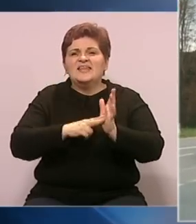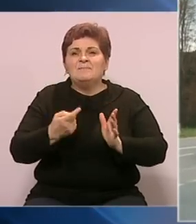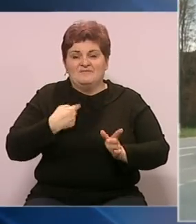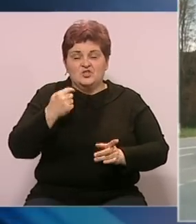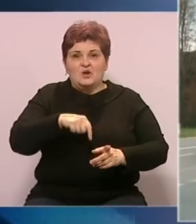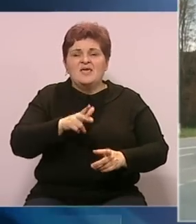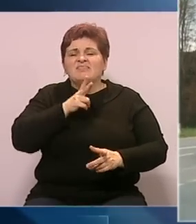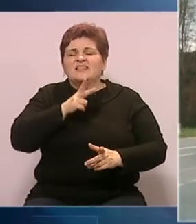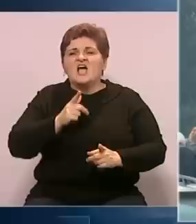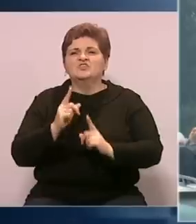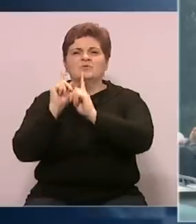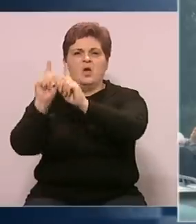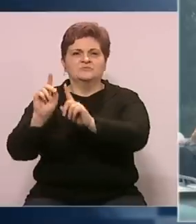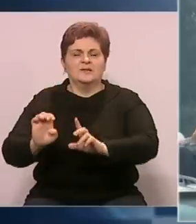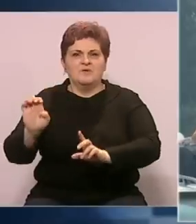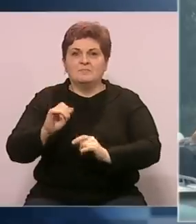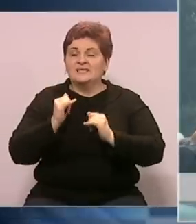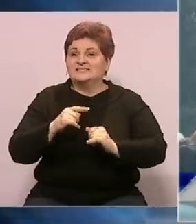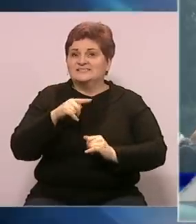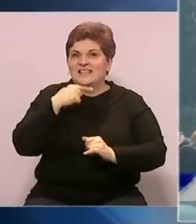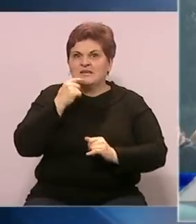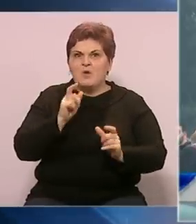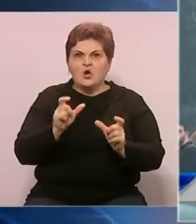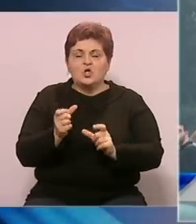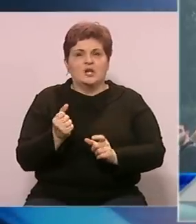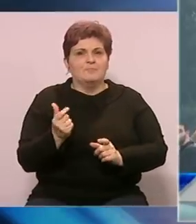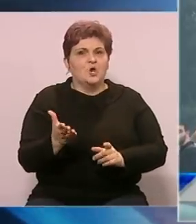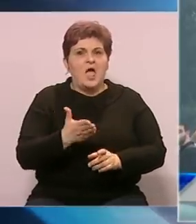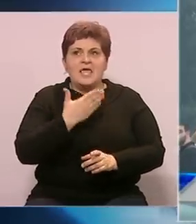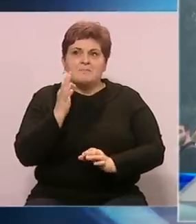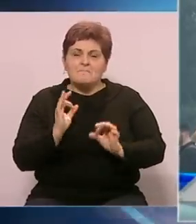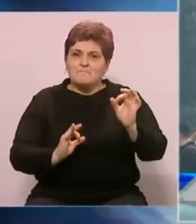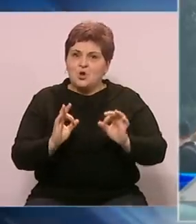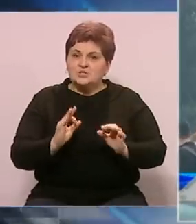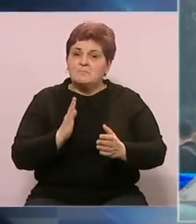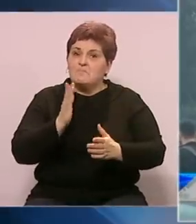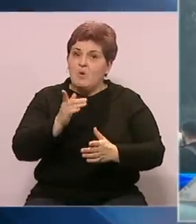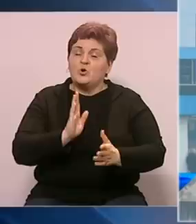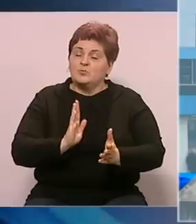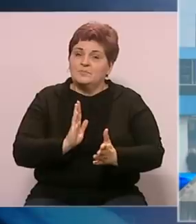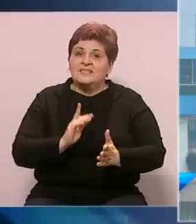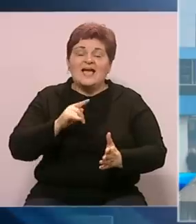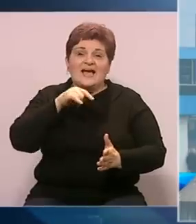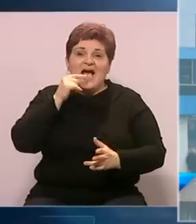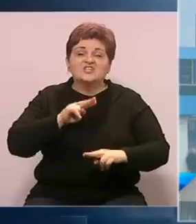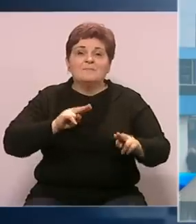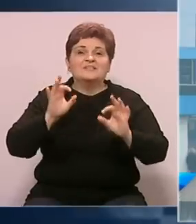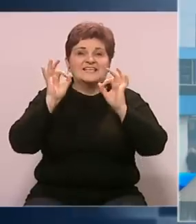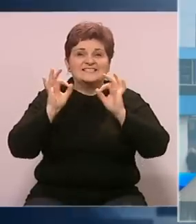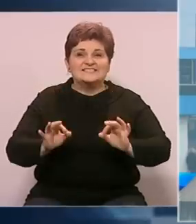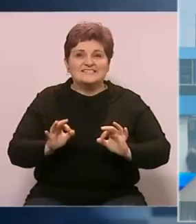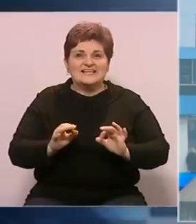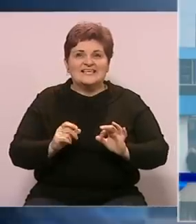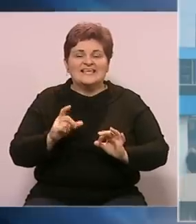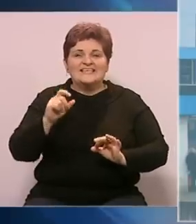Čečenije tražit ćemo azil. Za sada je riječ o kontroliranom broju i nema procjena da bi mogao ići u tom smjeru, kazao je ministar sigurnosti